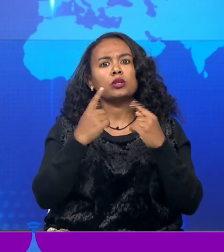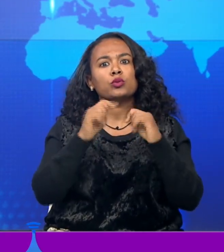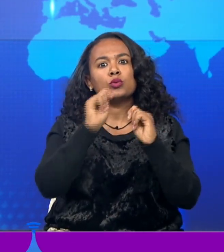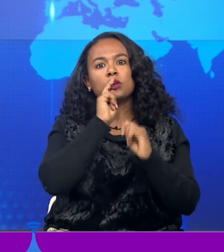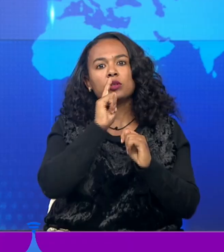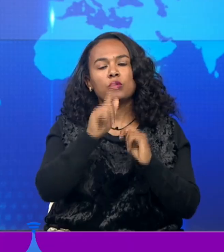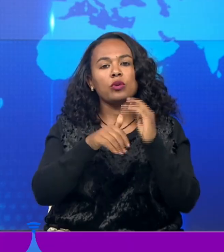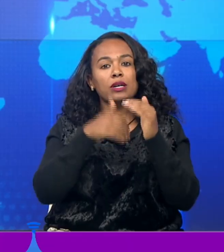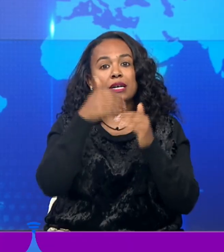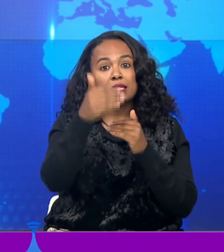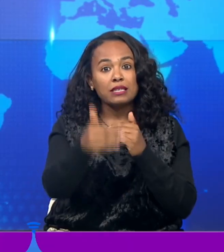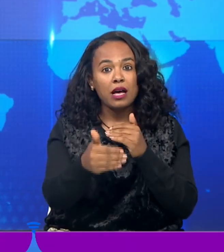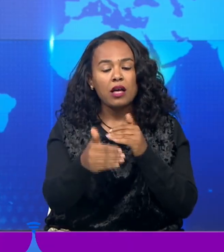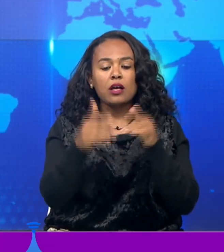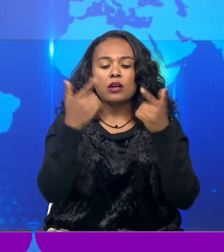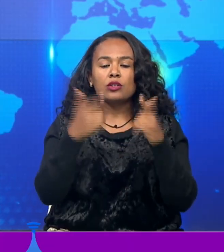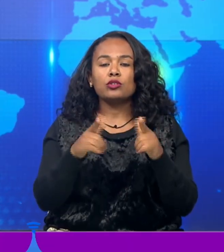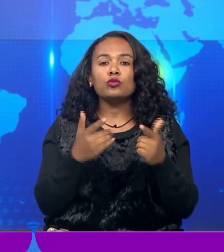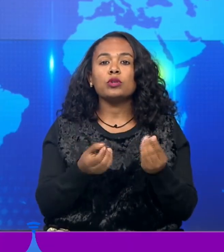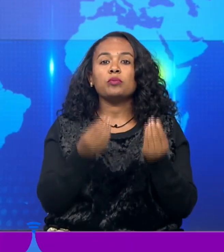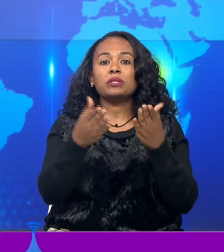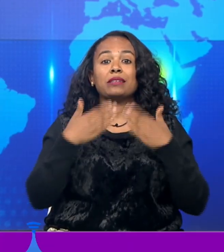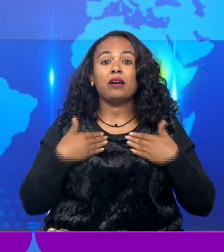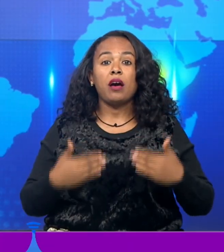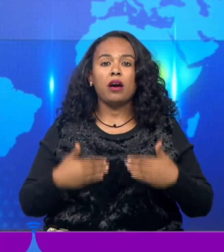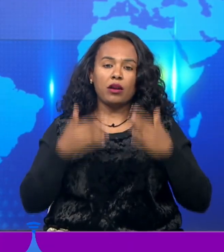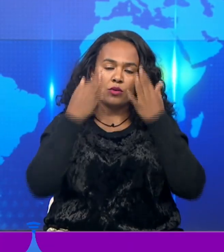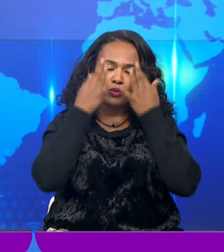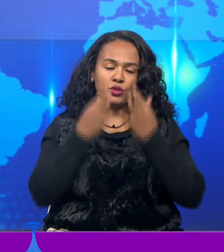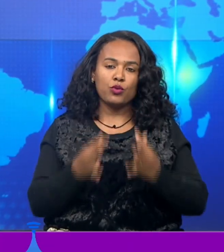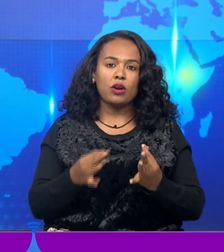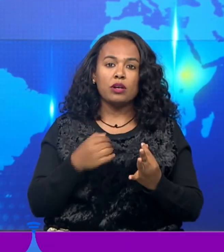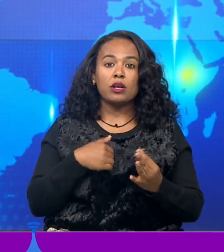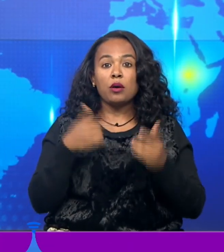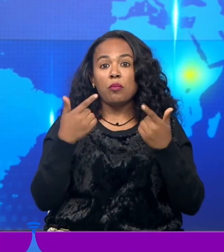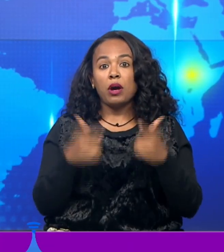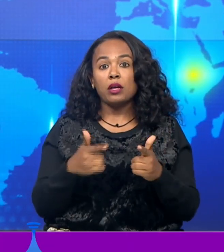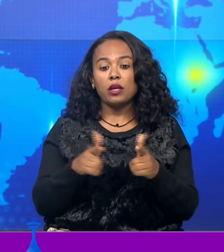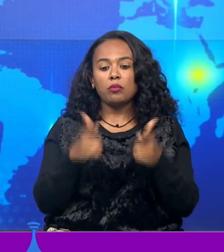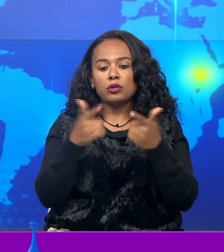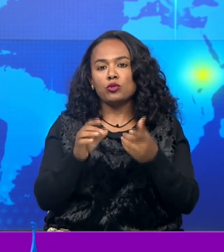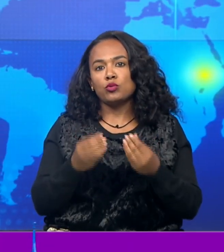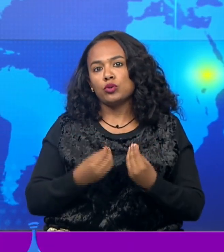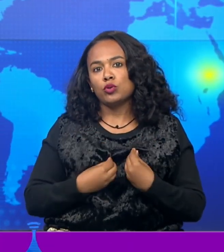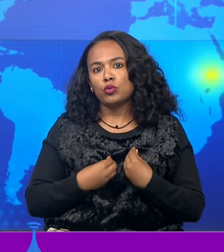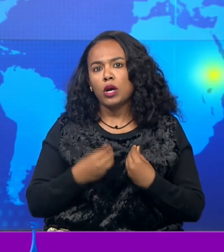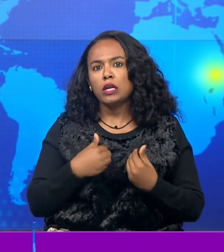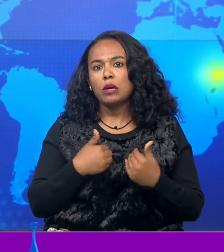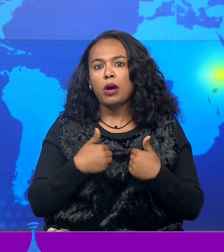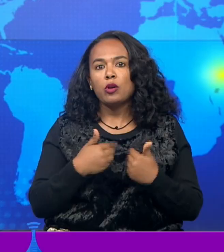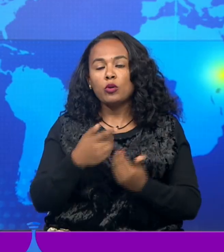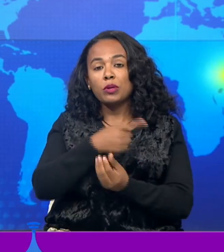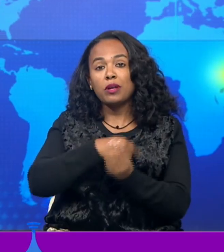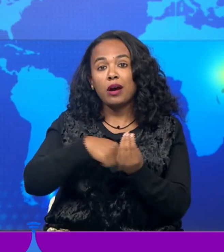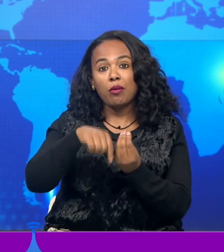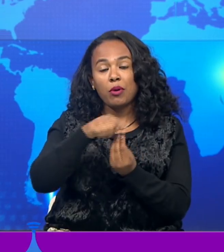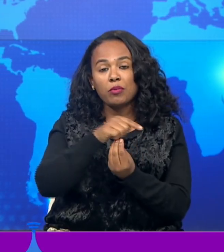ከዛ እድሉን የሚሰጥህ አካልም ይወስናል። እኔ በአጋጣሚ እድሉን ተሰጥቶኛል። እኔ ባለሁበት አካባቢ